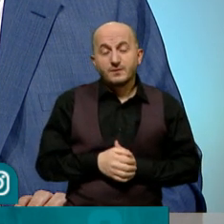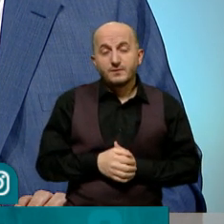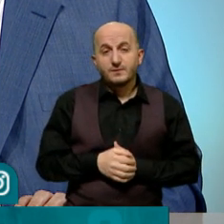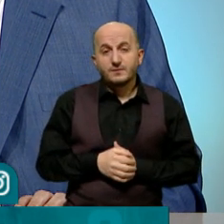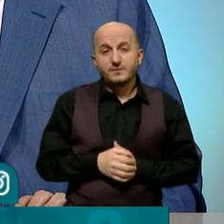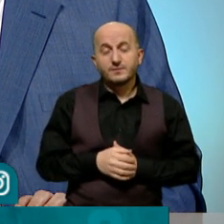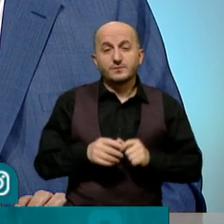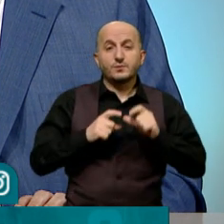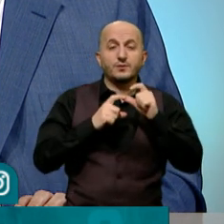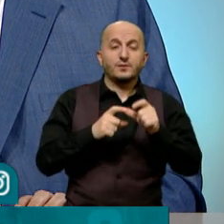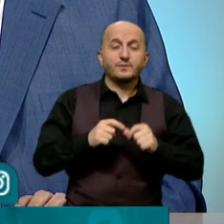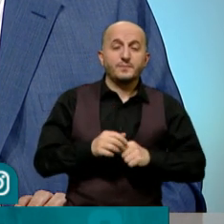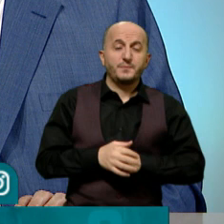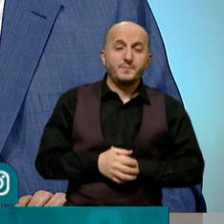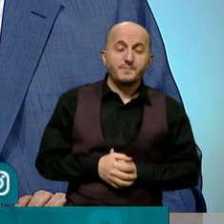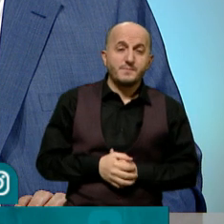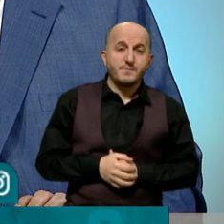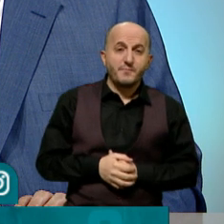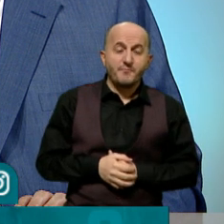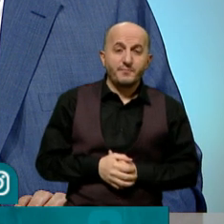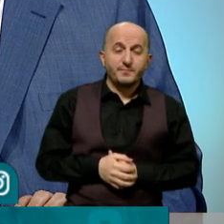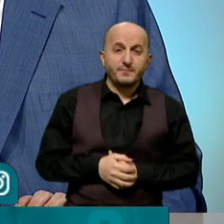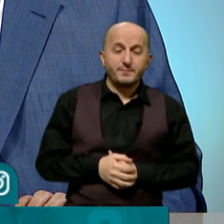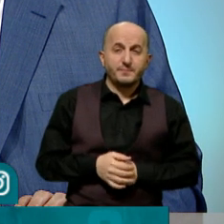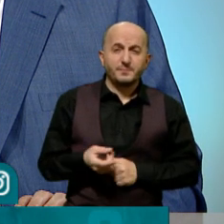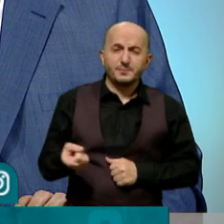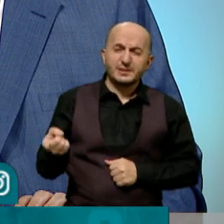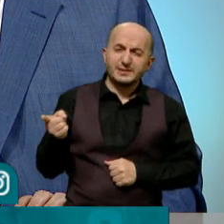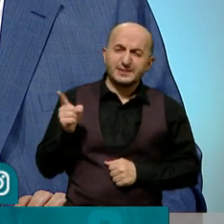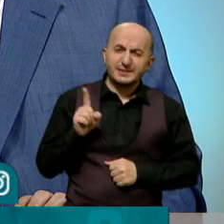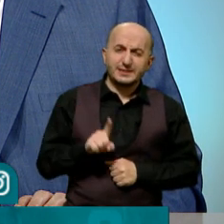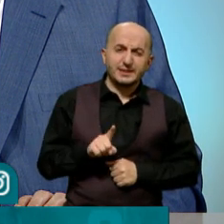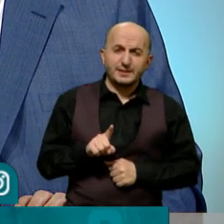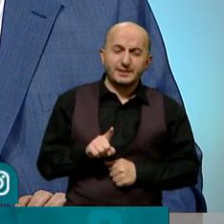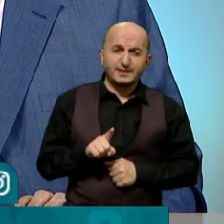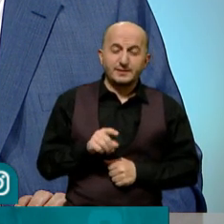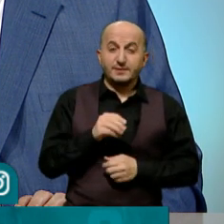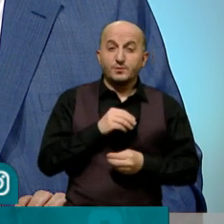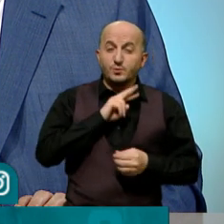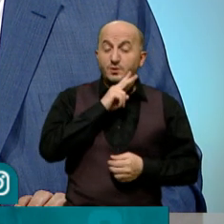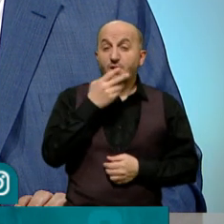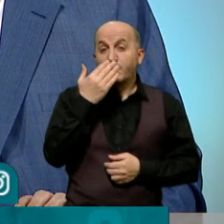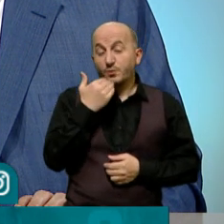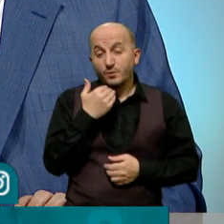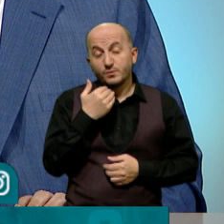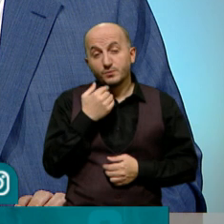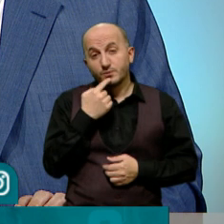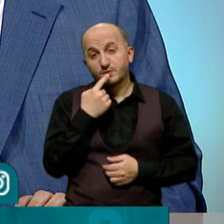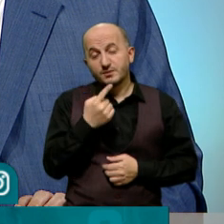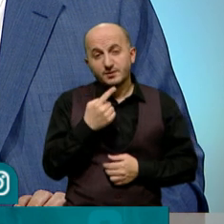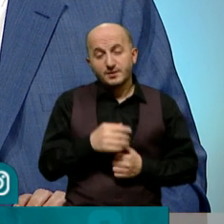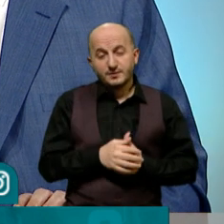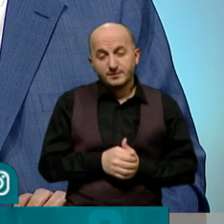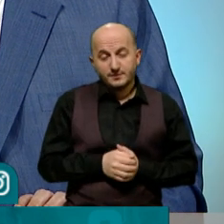Soralım efendim. Soralım. Benim evim diyor. Anladım. Bir kere mahsus olsa bir günah yok diyorlar. Hangisi doğru bilmiyorum hocam.